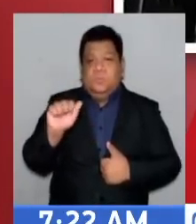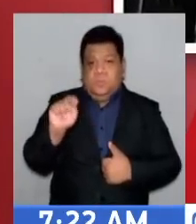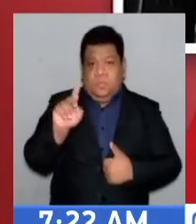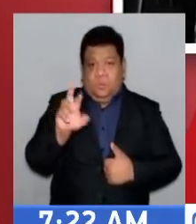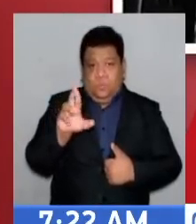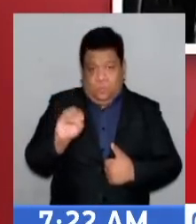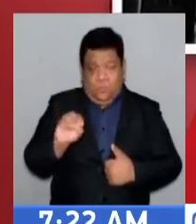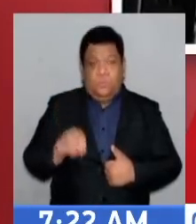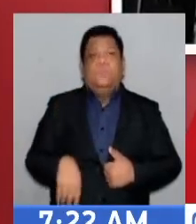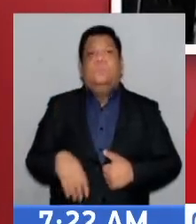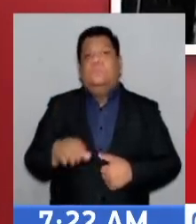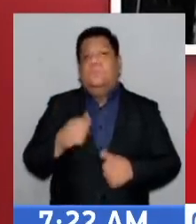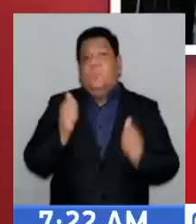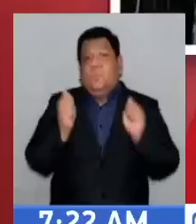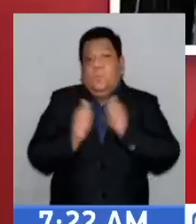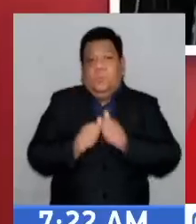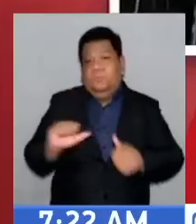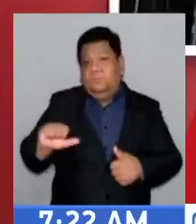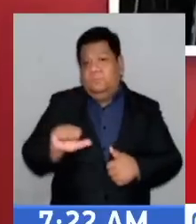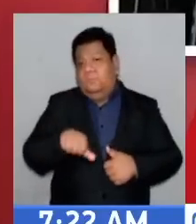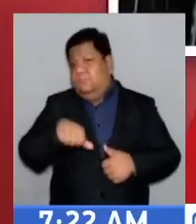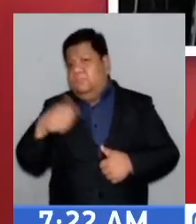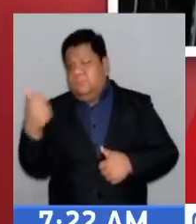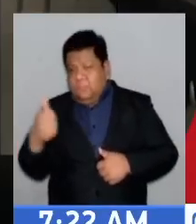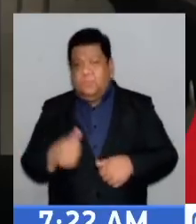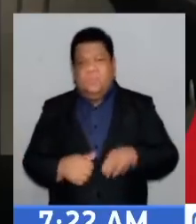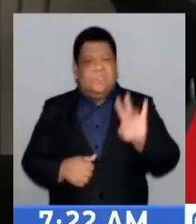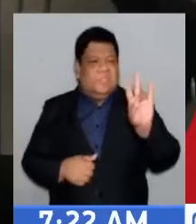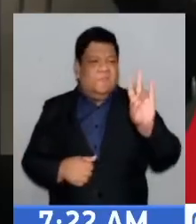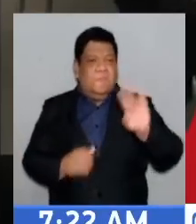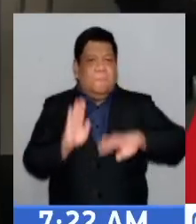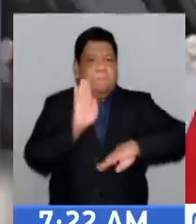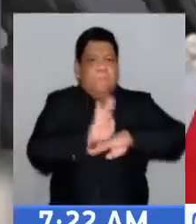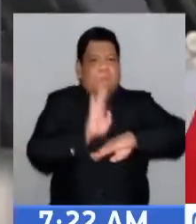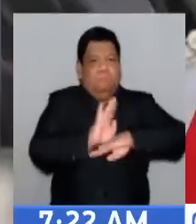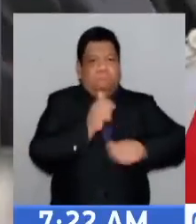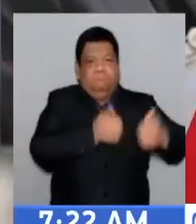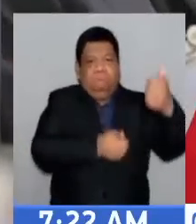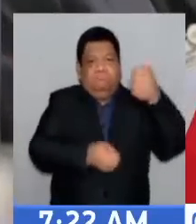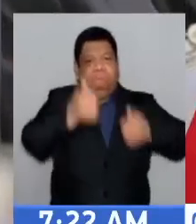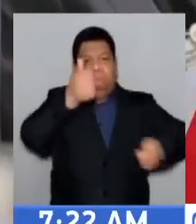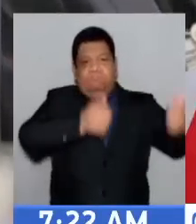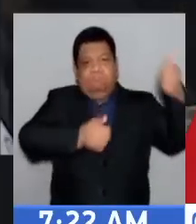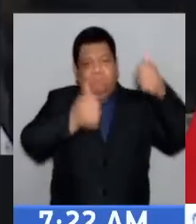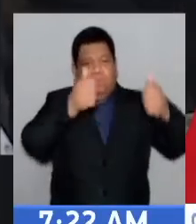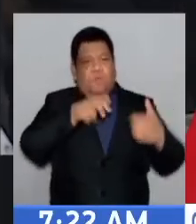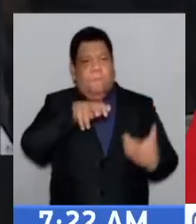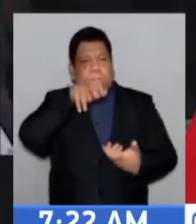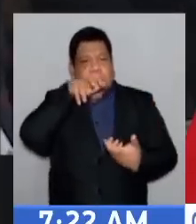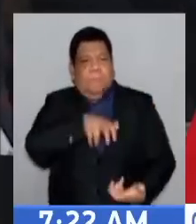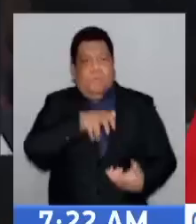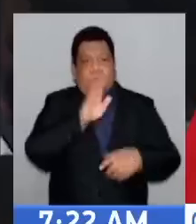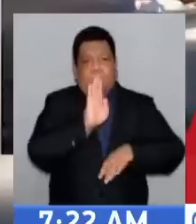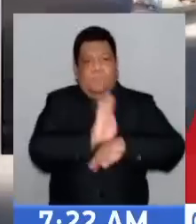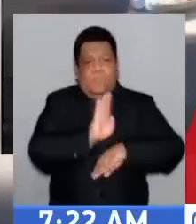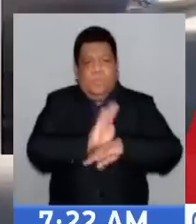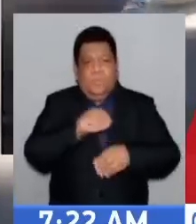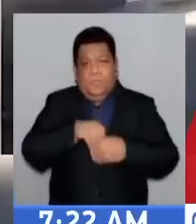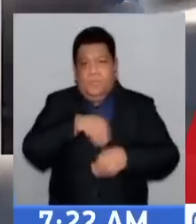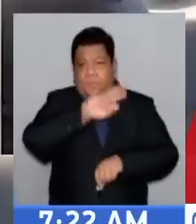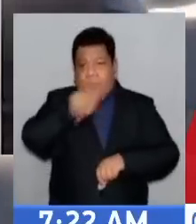ang 7 business tycoons at itinuturing ng mga pinakamayayamang negosyante sa Pilipinas na sina Sabin